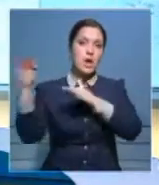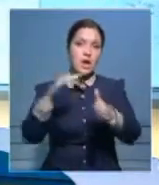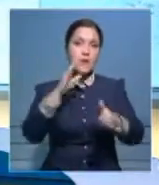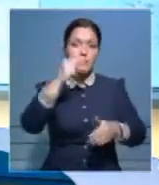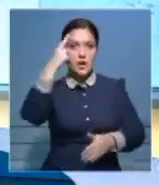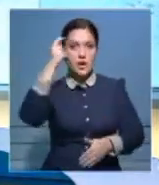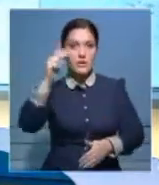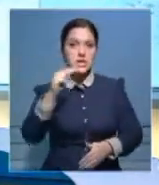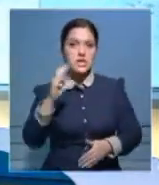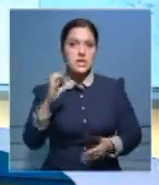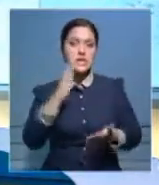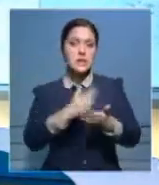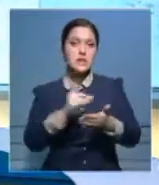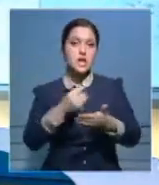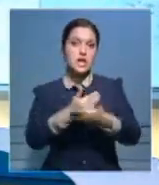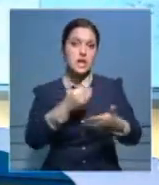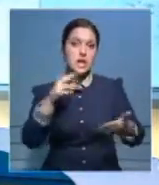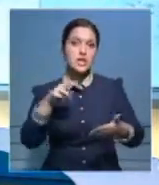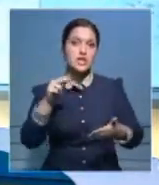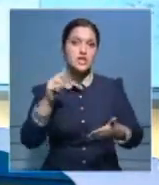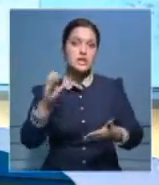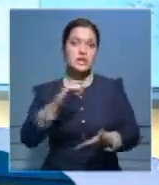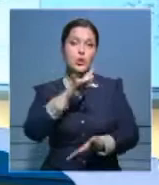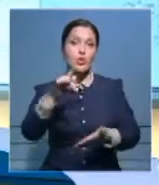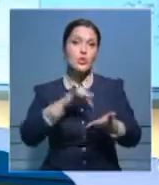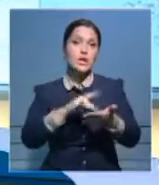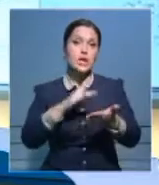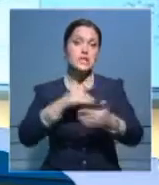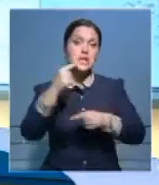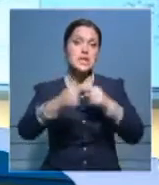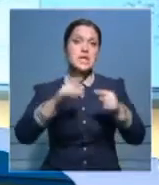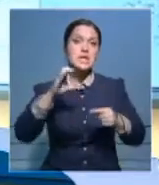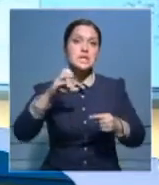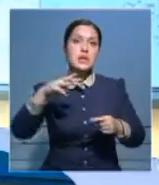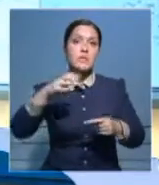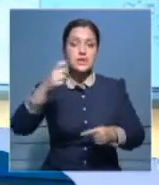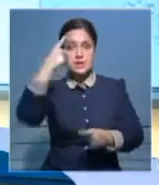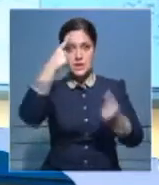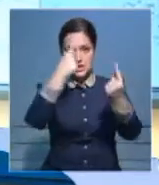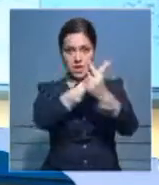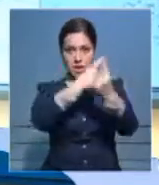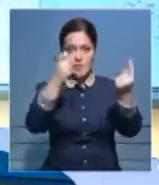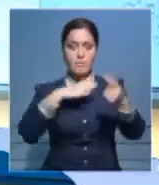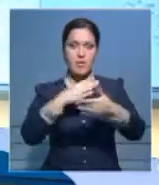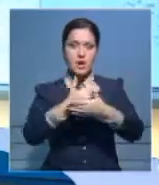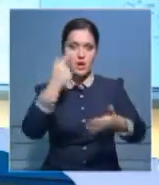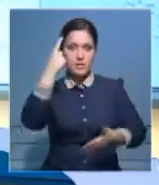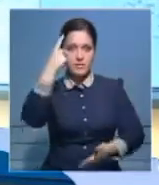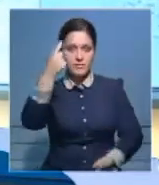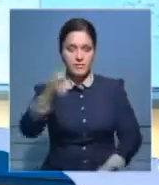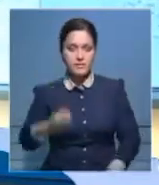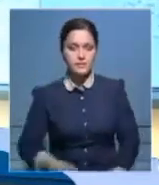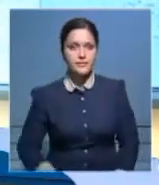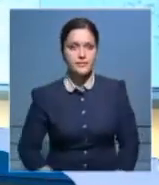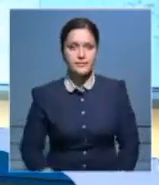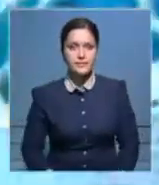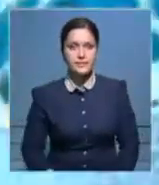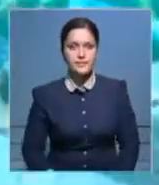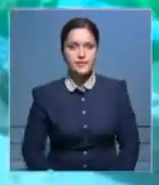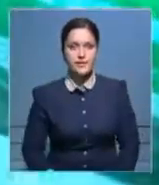сообщает в комитете по ЧС. Отмечу, что ранее ДЧС города посредством СМС-сообщение предупреждало о возможном сходе лавин.